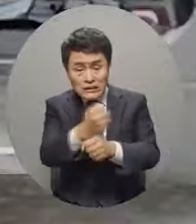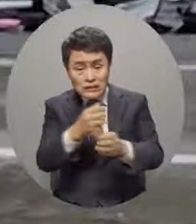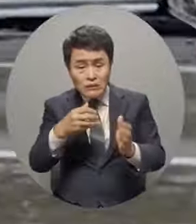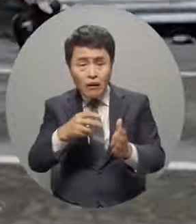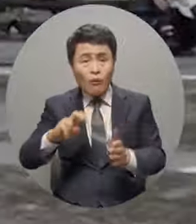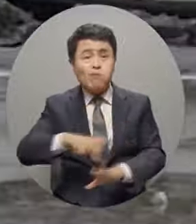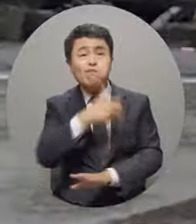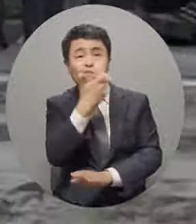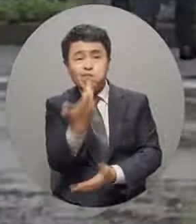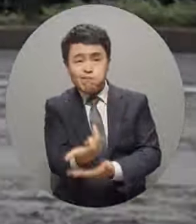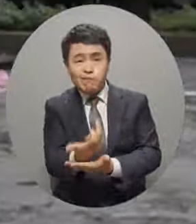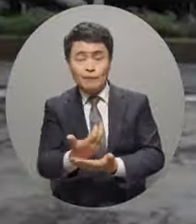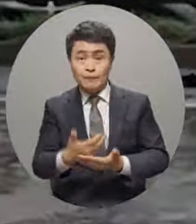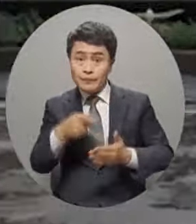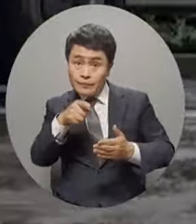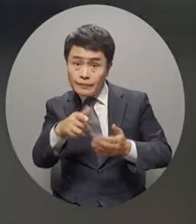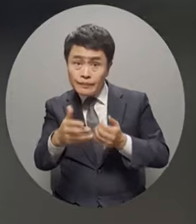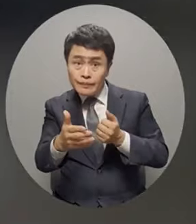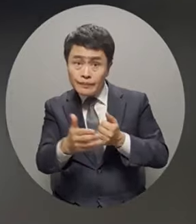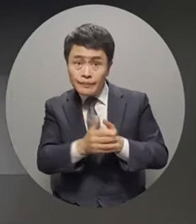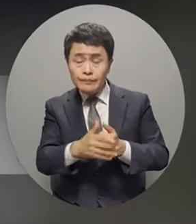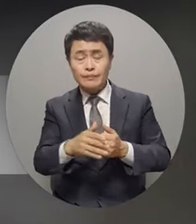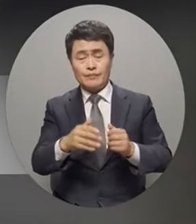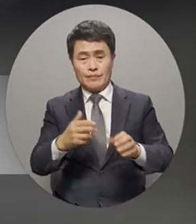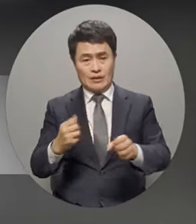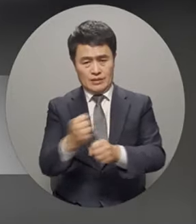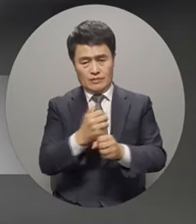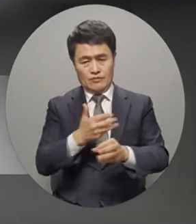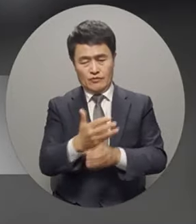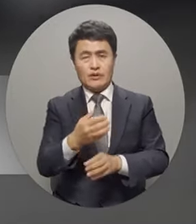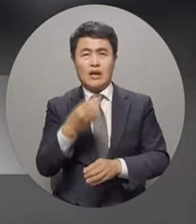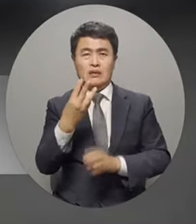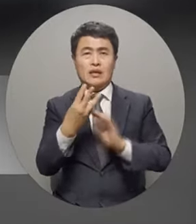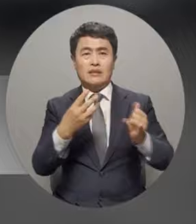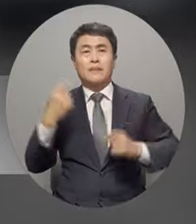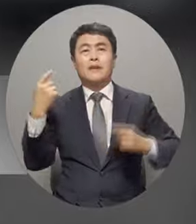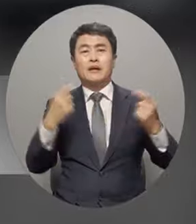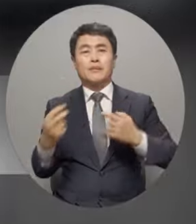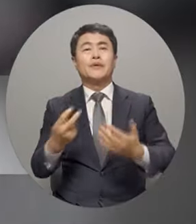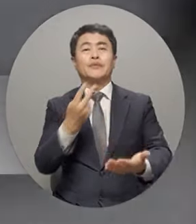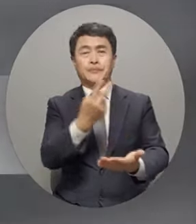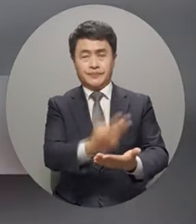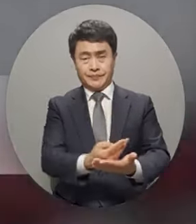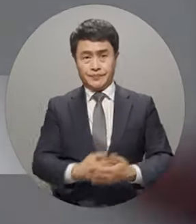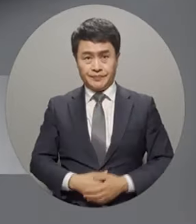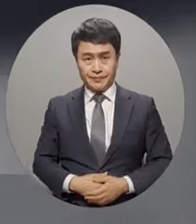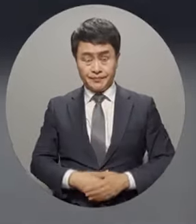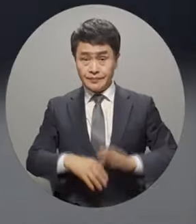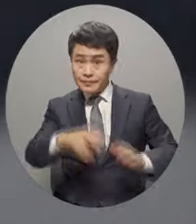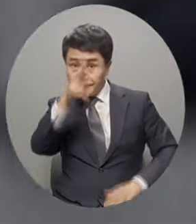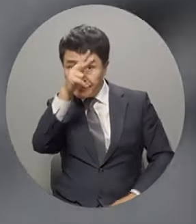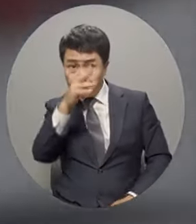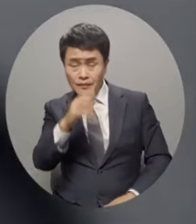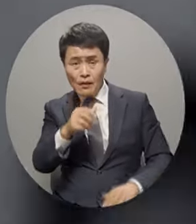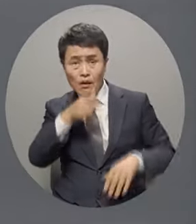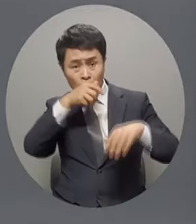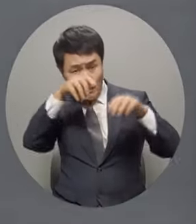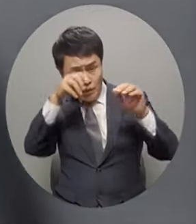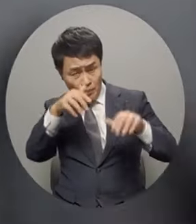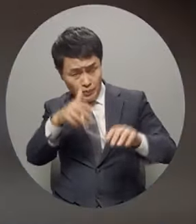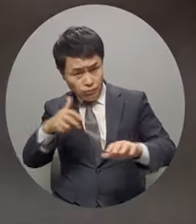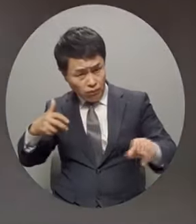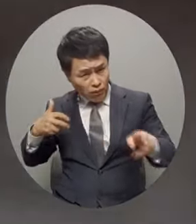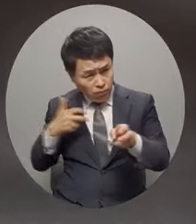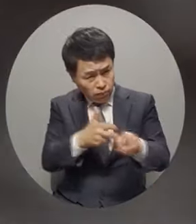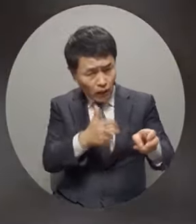뒤집혔습니다. 이 사고로 화물차 운전자 등 3명이 다쳐 병원으로 옮겨졌습니다. 경찰은 빗길에 사고가 난 것으로